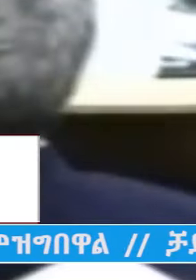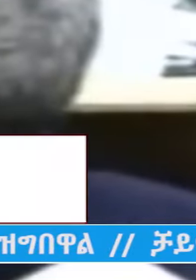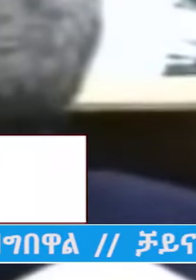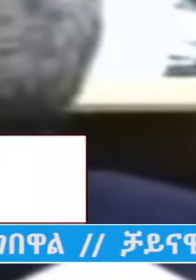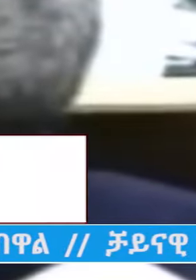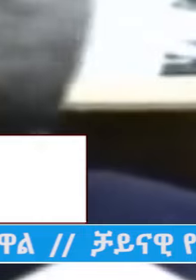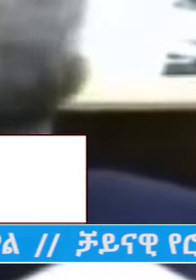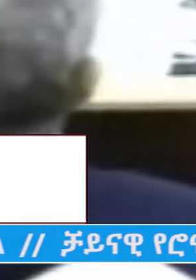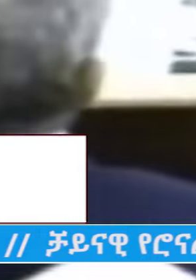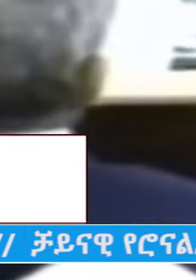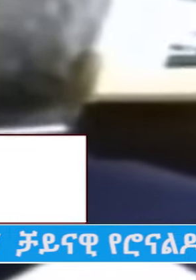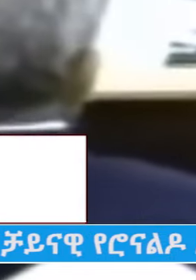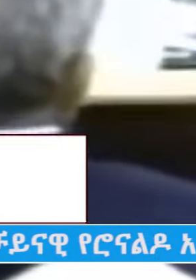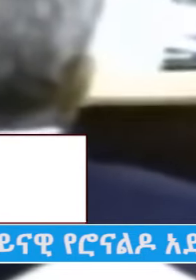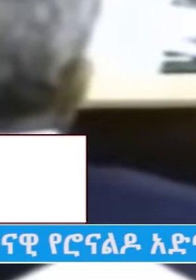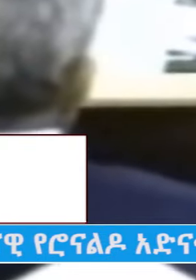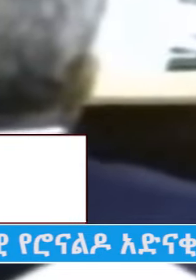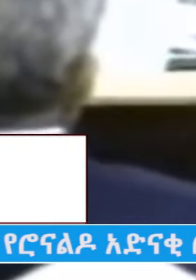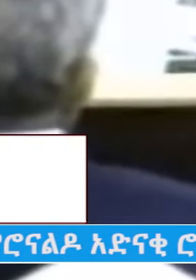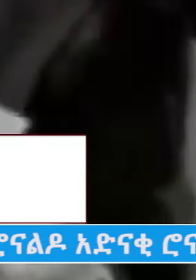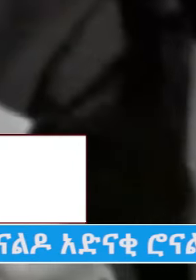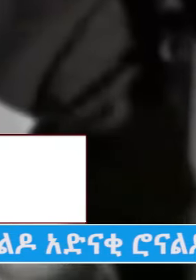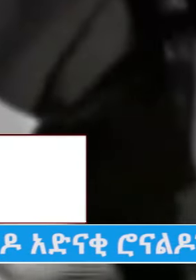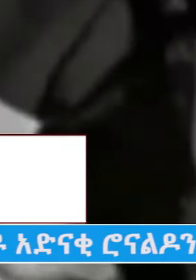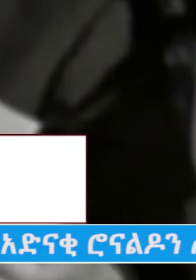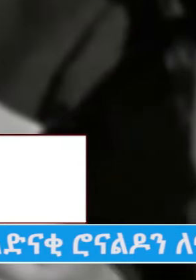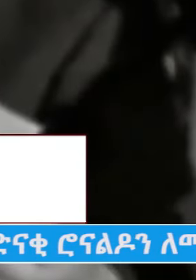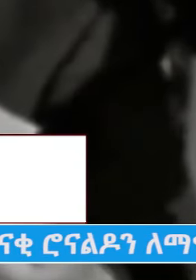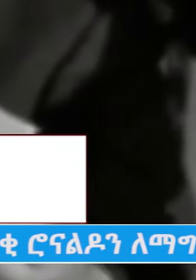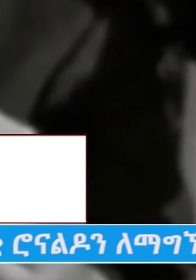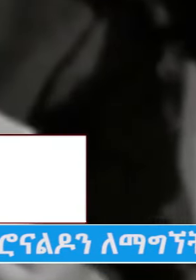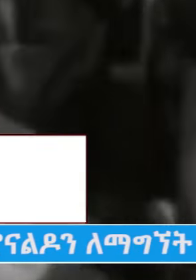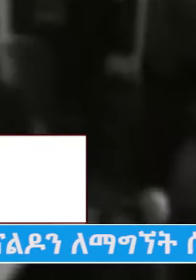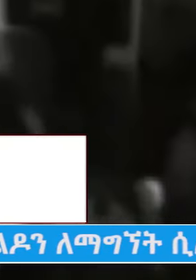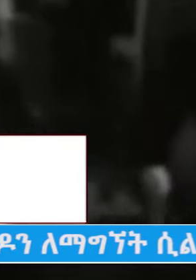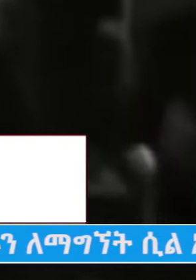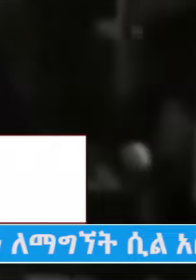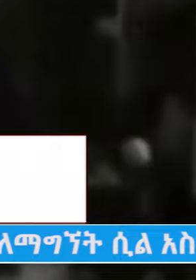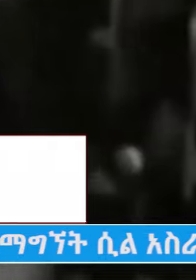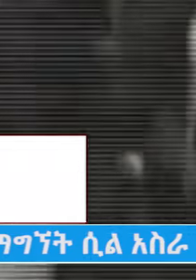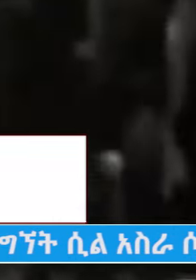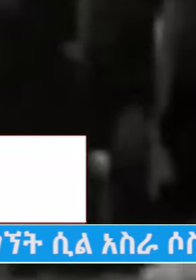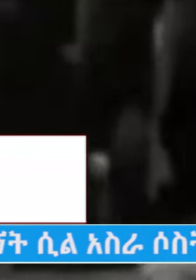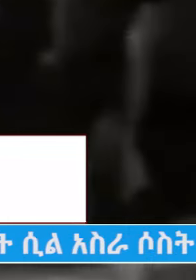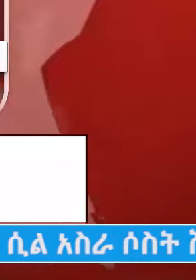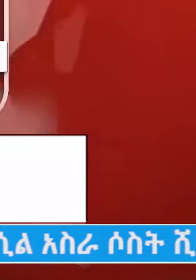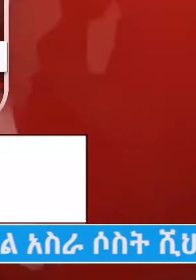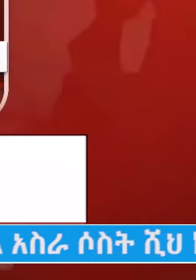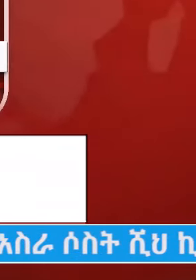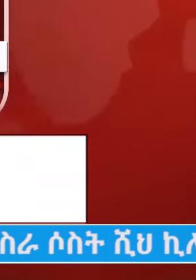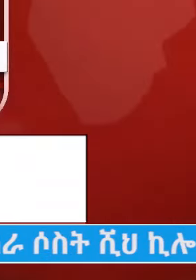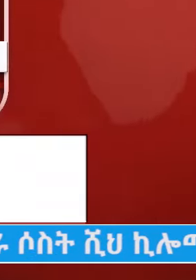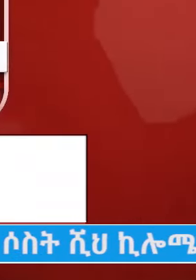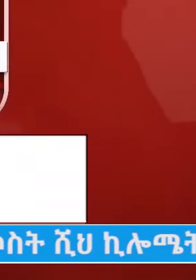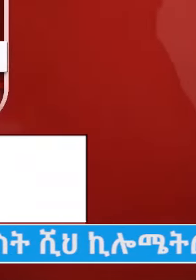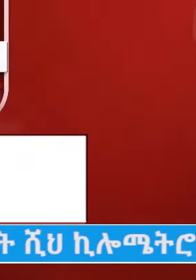ይዞ ለመዝለቅ ነፃነቱ እየተሸረሸረም እንዳይሄድ ስጋት እንዳላቸው አንጋፋ የምጣኔ ሀብት ባለሙያዎቹ ይጠቅሳሉ።